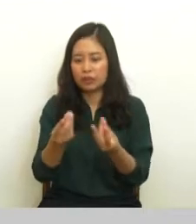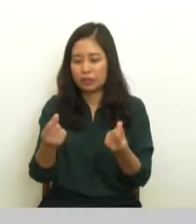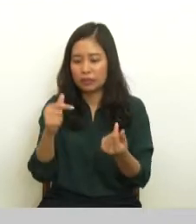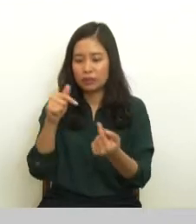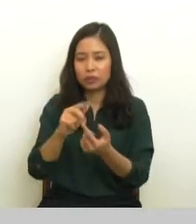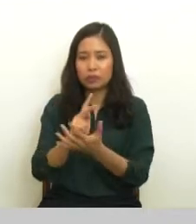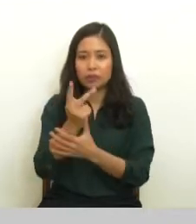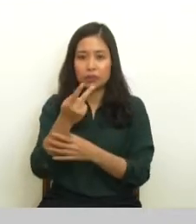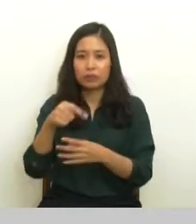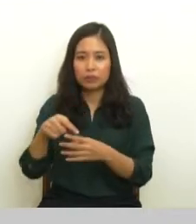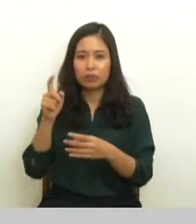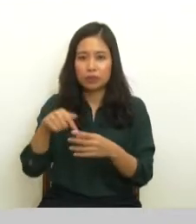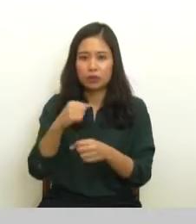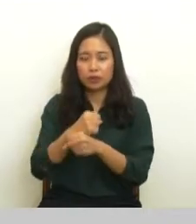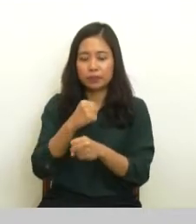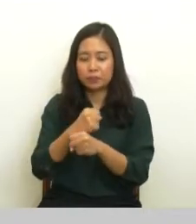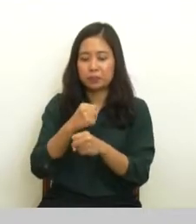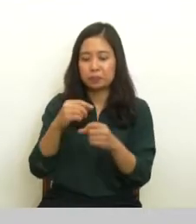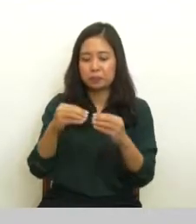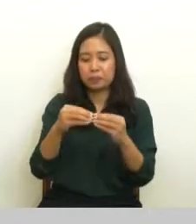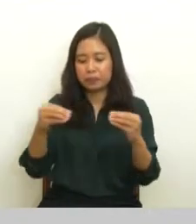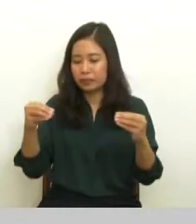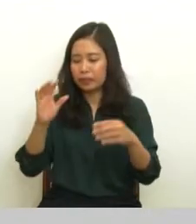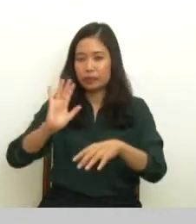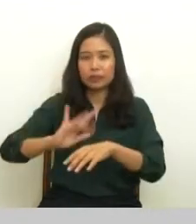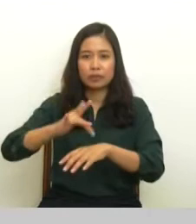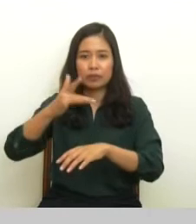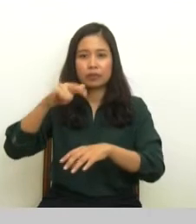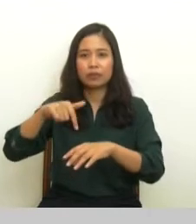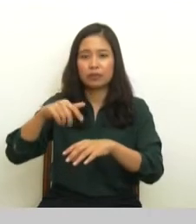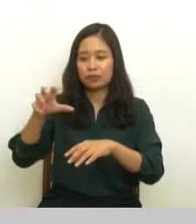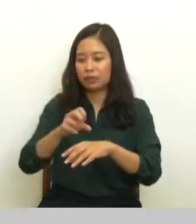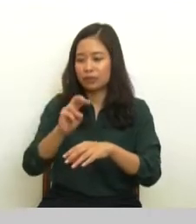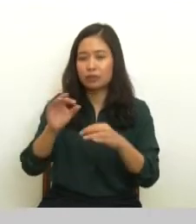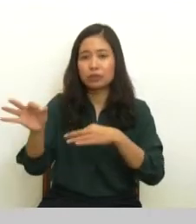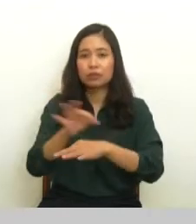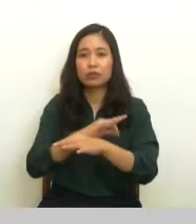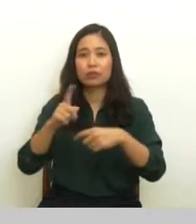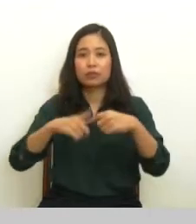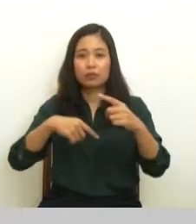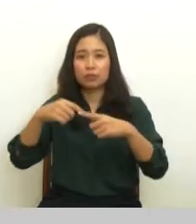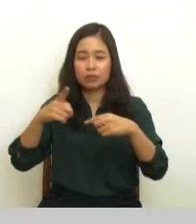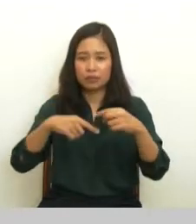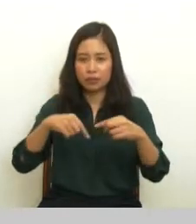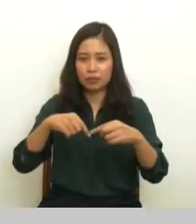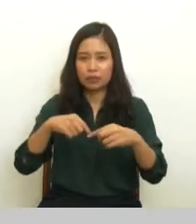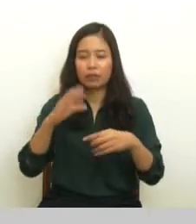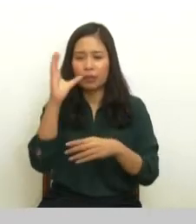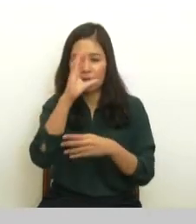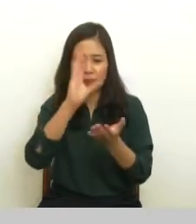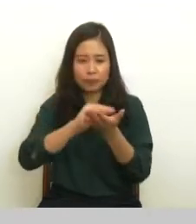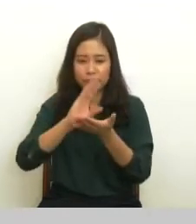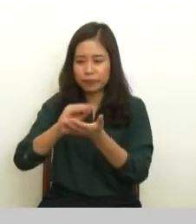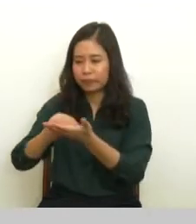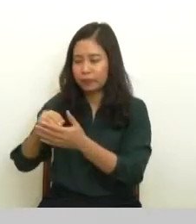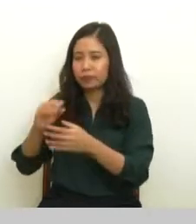และเดๆก็คัดเลือก กลานจพืชธรมชาติมาได้ 6 ชนิจากนั้นเด็กๆก็รวมกันหาข้อมูล สึก